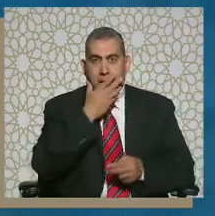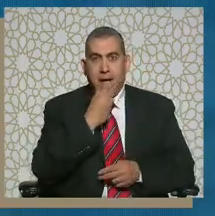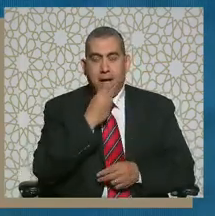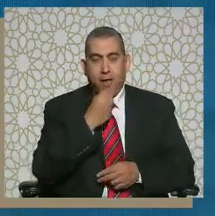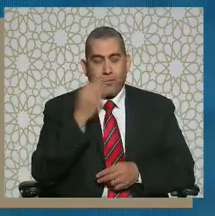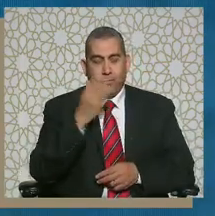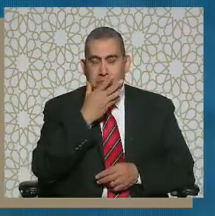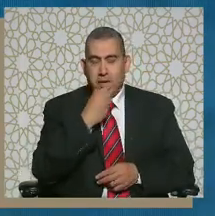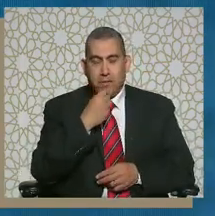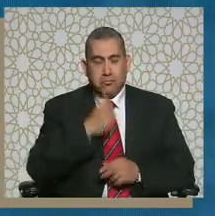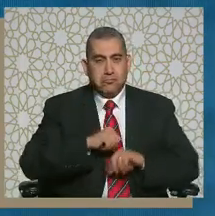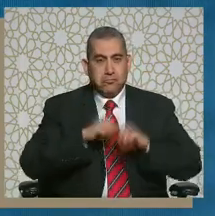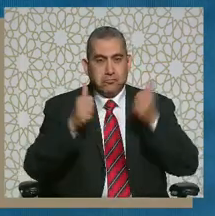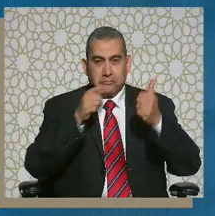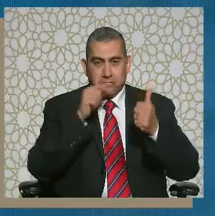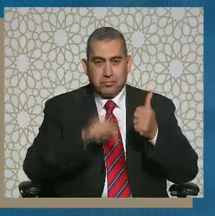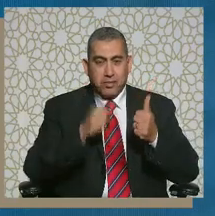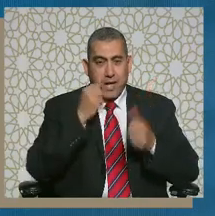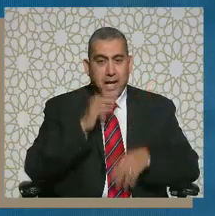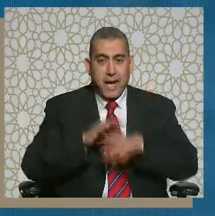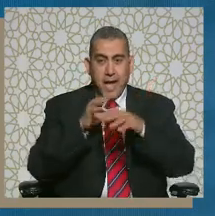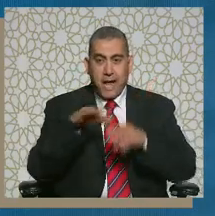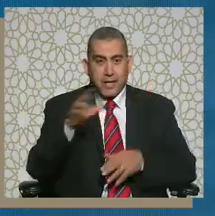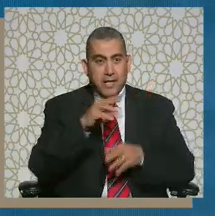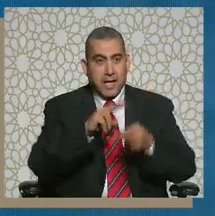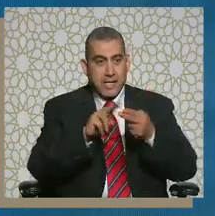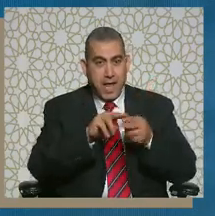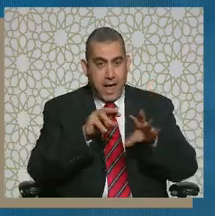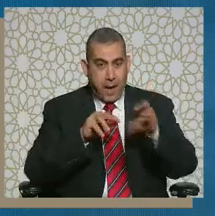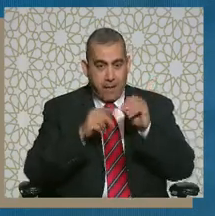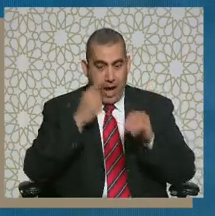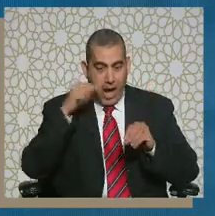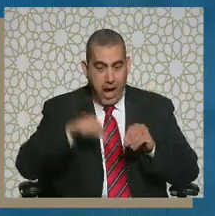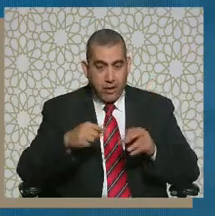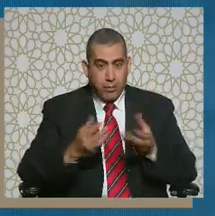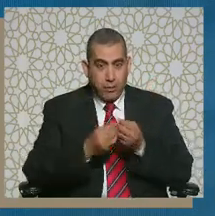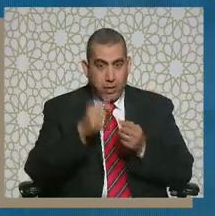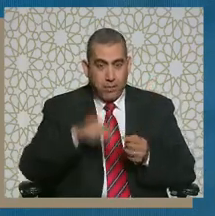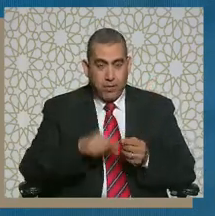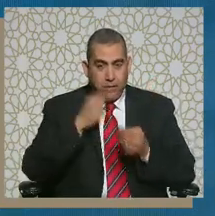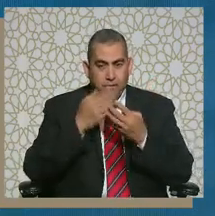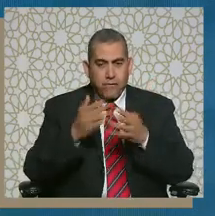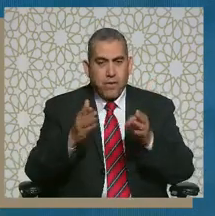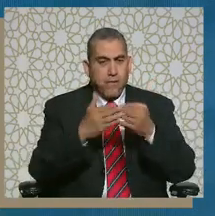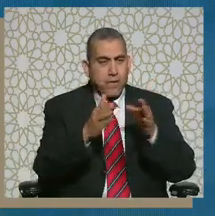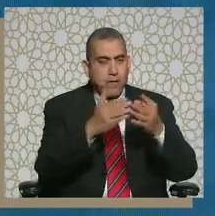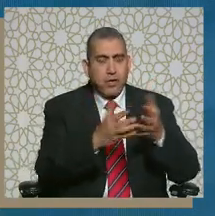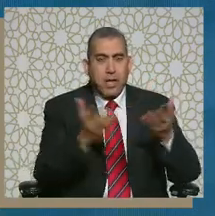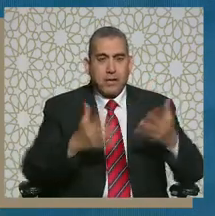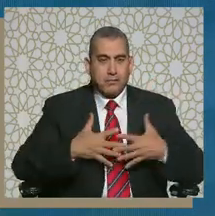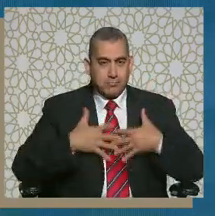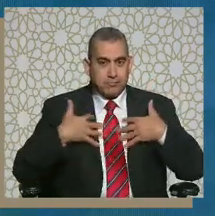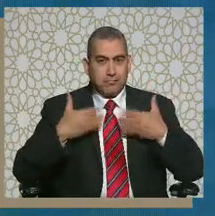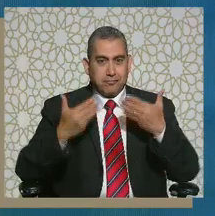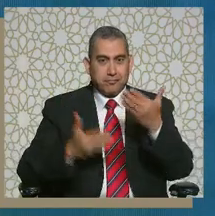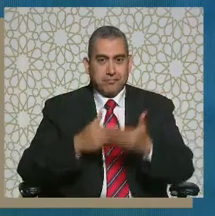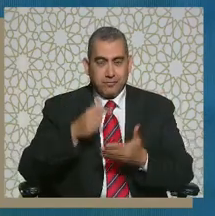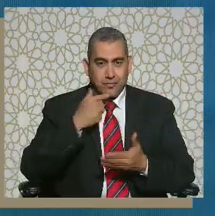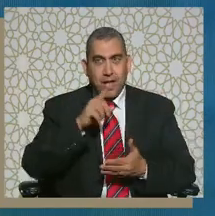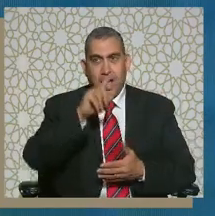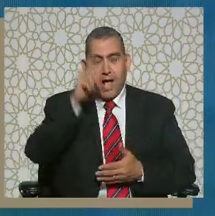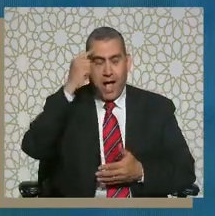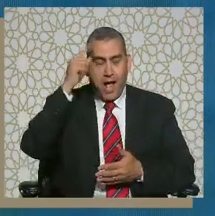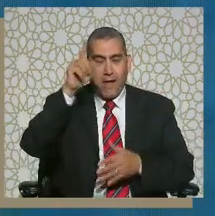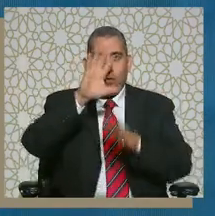ما اجمله ولو الناس تحلوا بهذا السلام وعاشوا بيه هيفتح عليهم ابواب من السعاده لا يعلمها الا